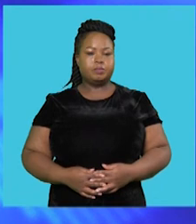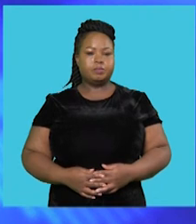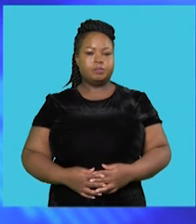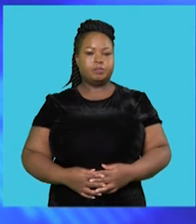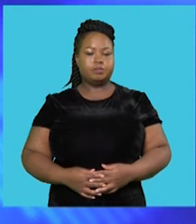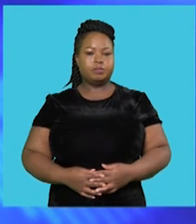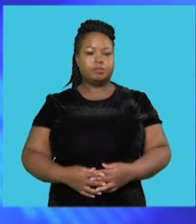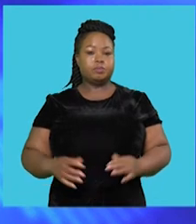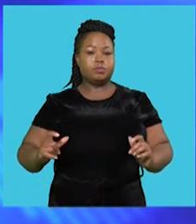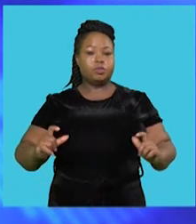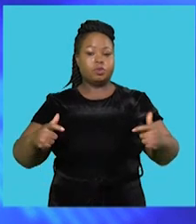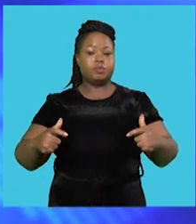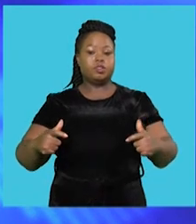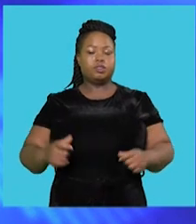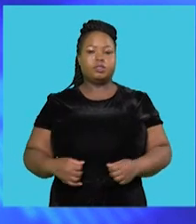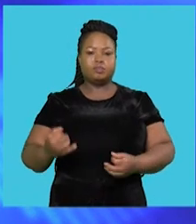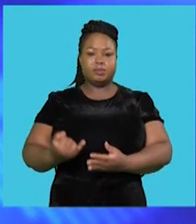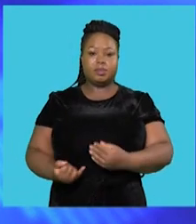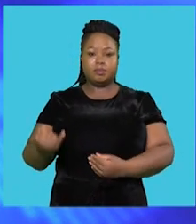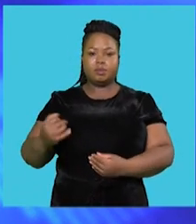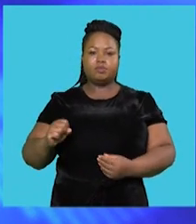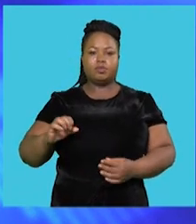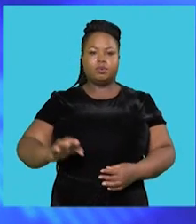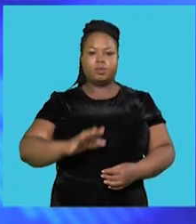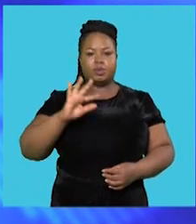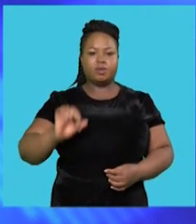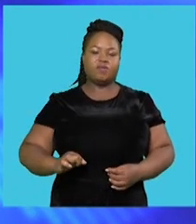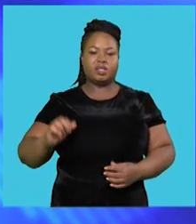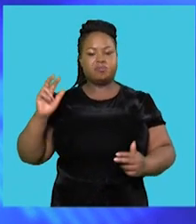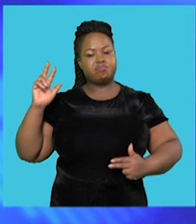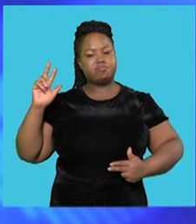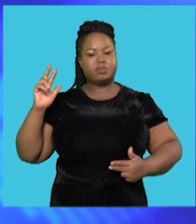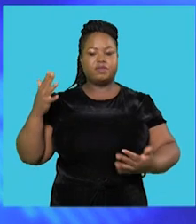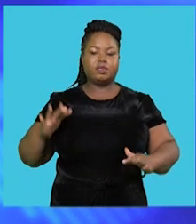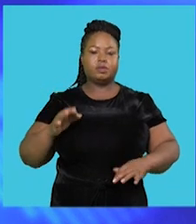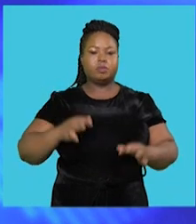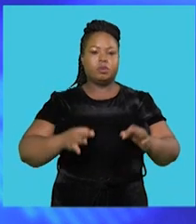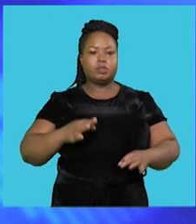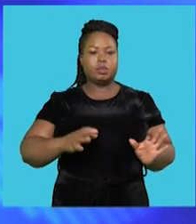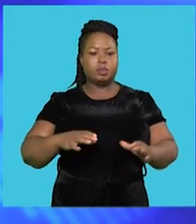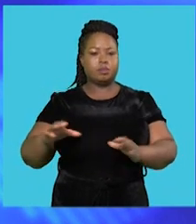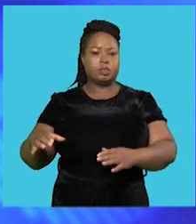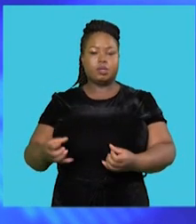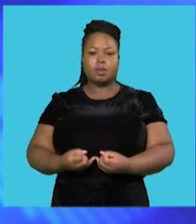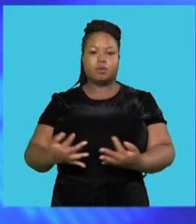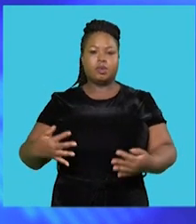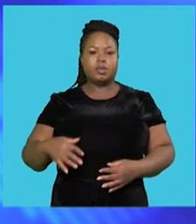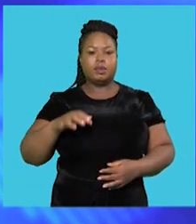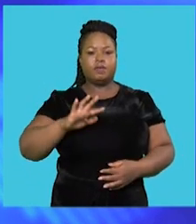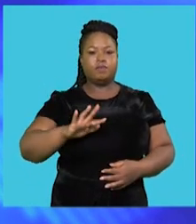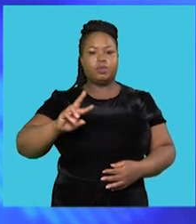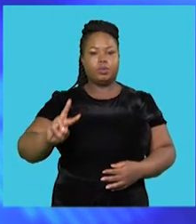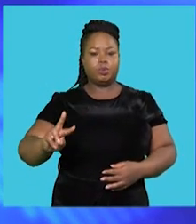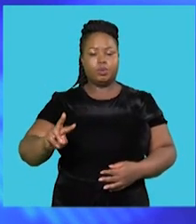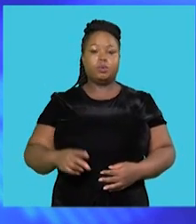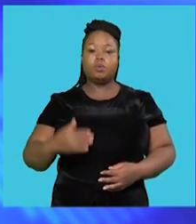Iko mishini ezmeleo yu nyulo yu mzanzafrika ifungi sengokse sikuena maakwelezo politiku wangamashumi amathlano ane sbini